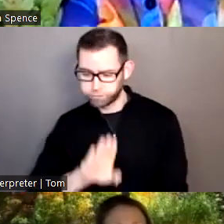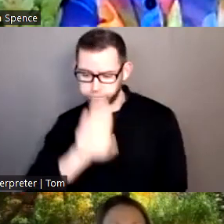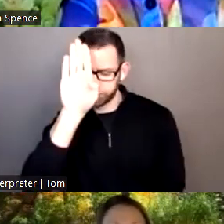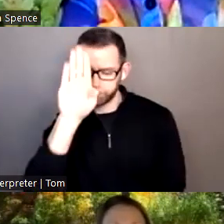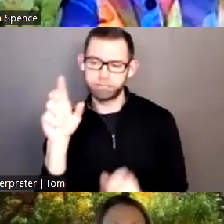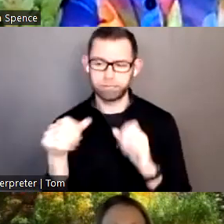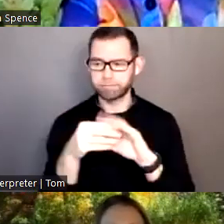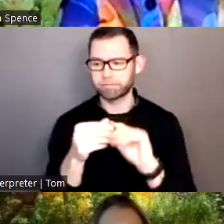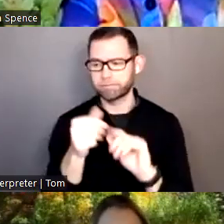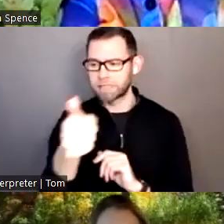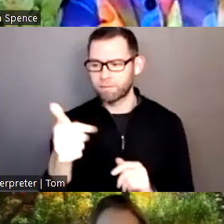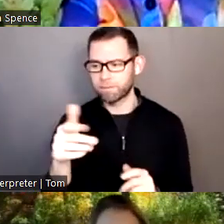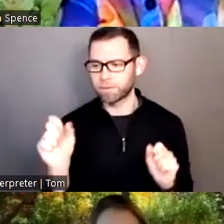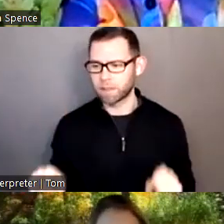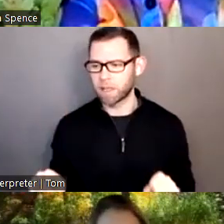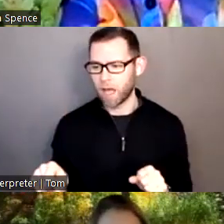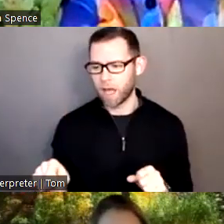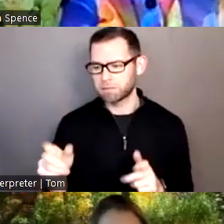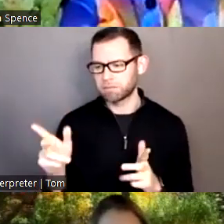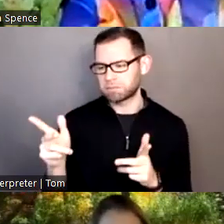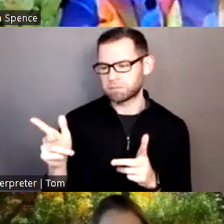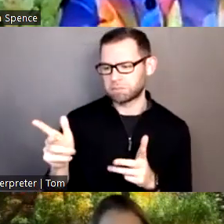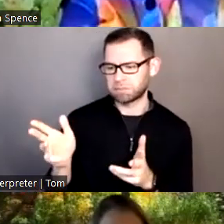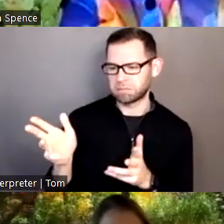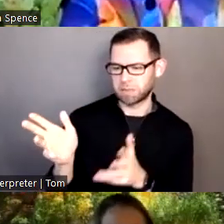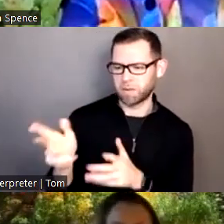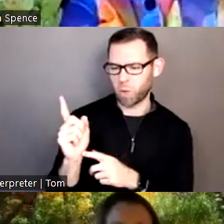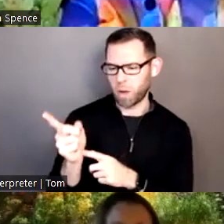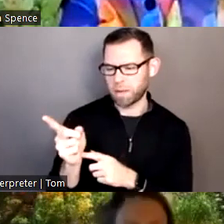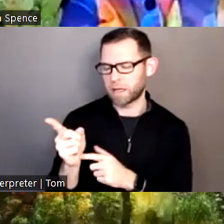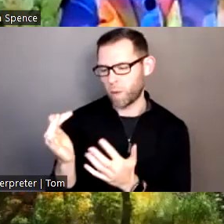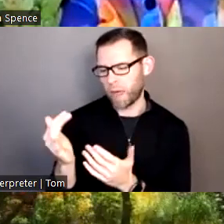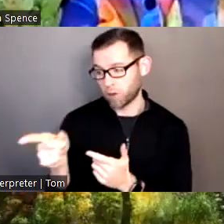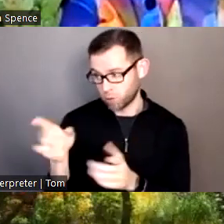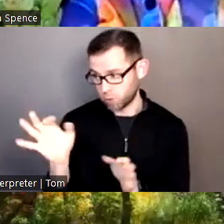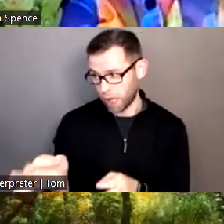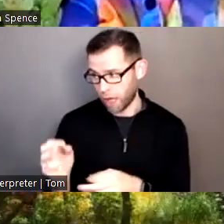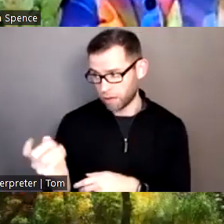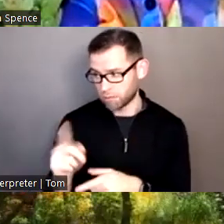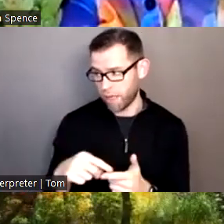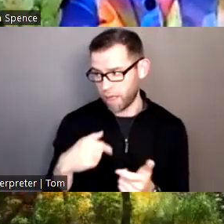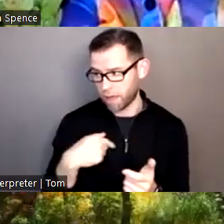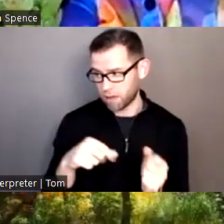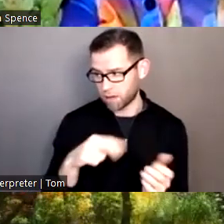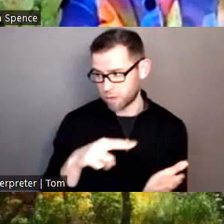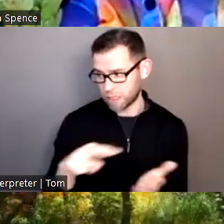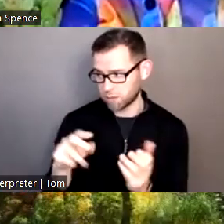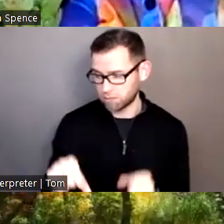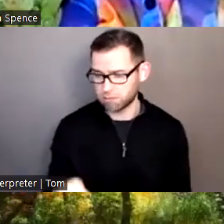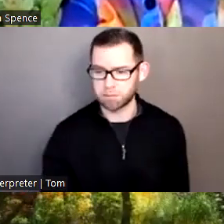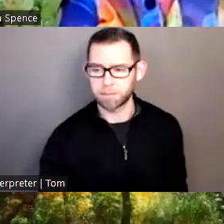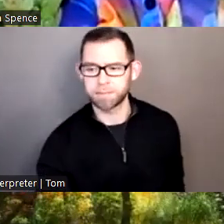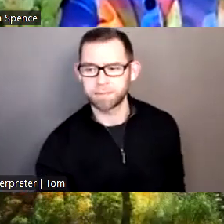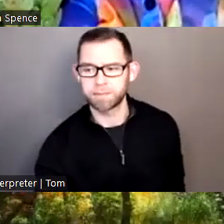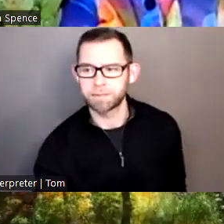bien capable de lever main pour capable de tirer. To do that D'abord, il y a un moment pour before capable I de read your comment. avant nous les commentaires là.